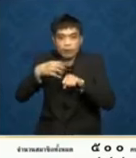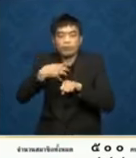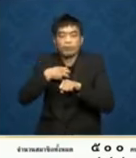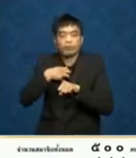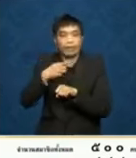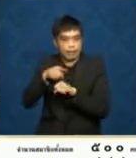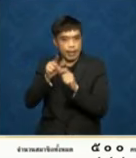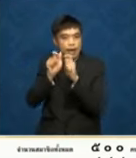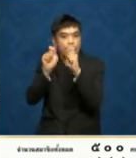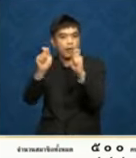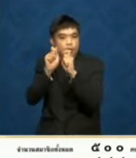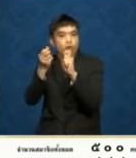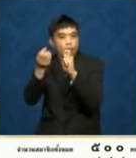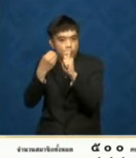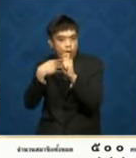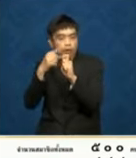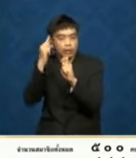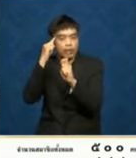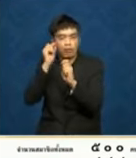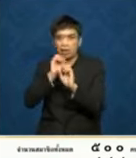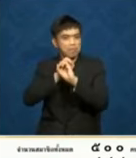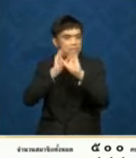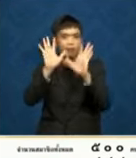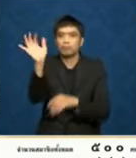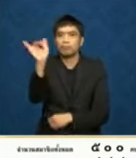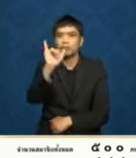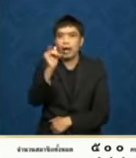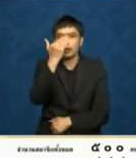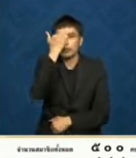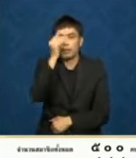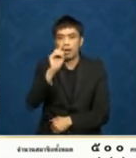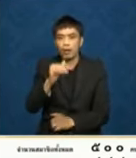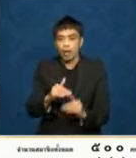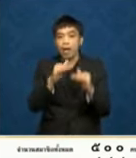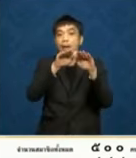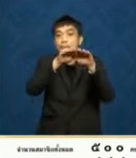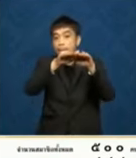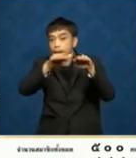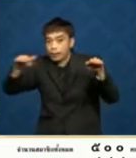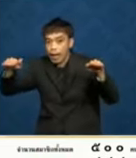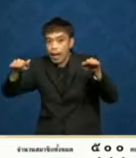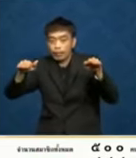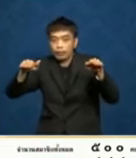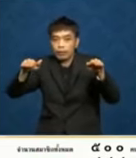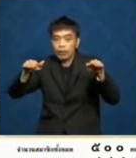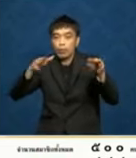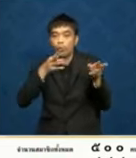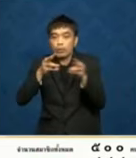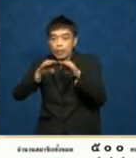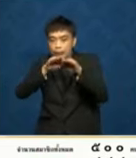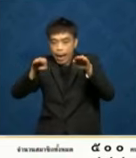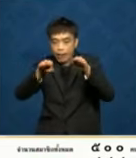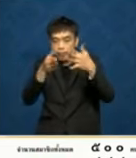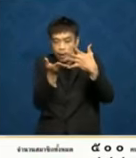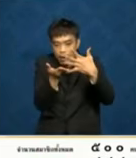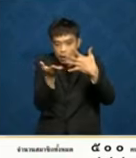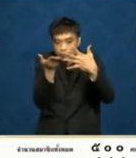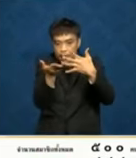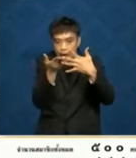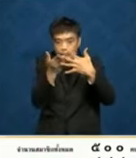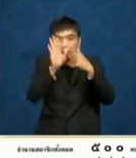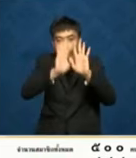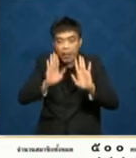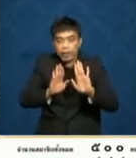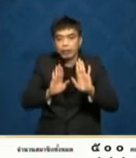ษที่ผมทราบมาครับตอนนี้ยไมมคามชาดเจนครัว่าจะกำหนดมาตรฐานการแ่งระดับเตินภายวแบงกระดับจะเตินอะไรบ้าง